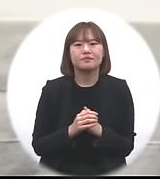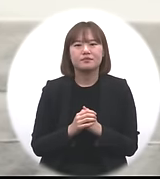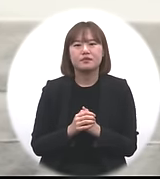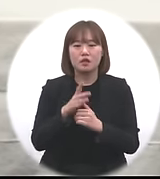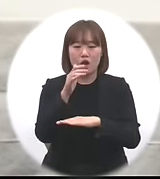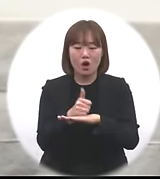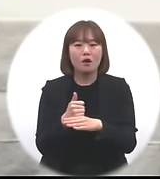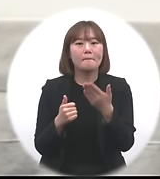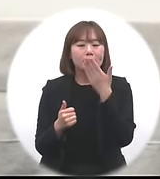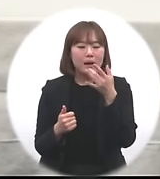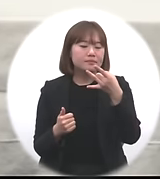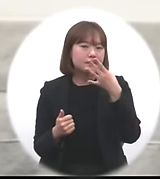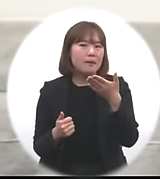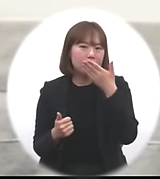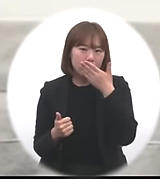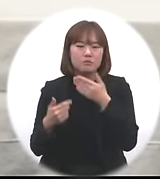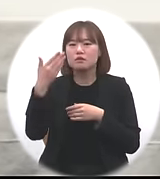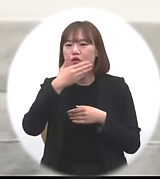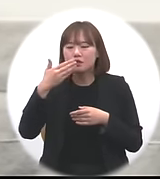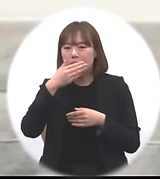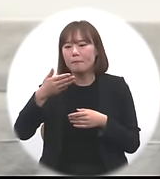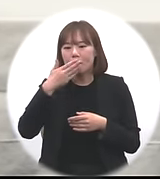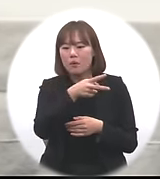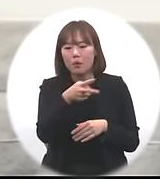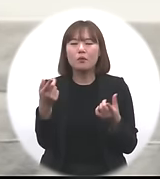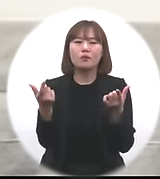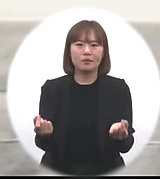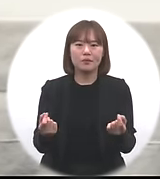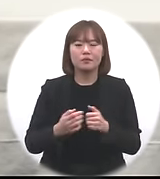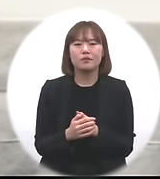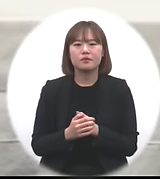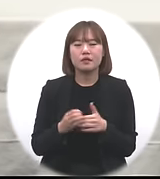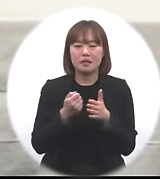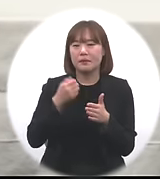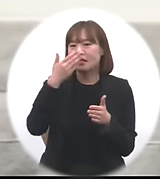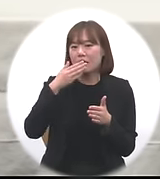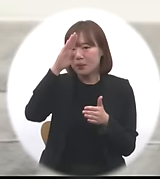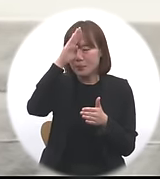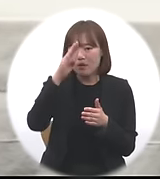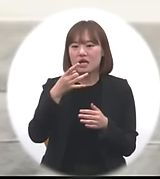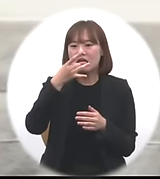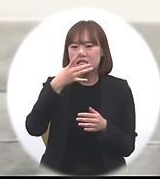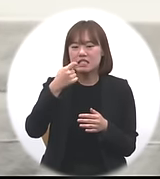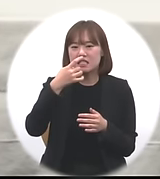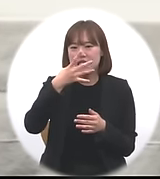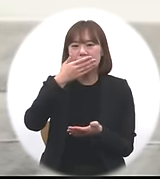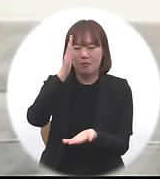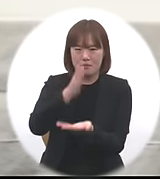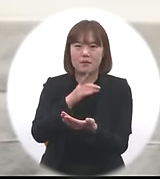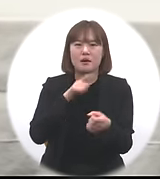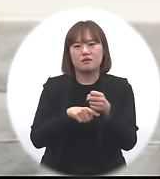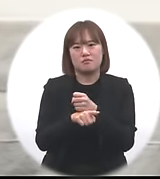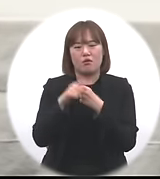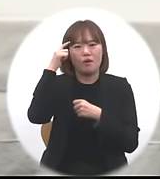달아요. 나만 단게 아닙니다. 결국을 밥을 먹는다는 건 설탕을 먹는 것과 똑같은 겁니다. 그래서 당뇨병 환자분들한테